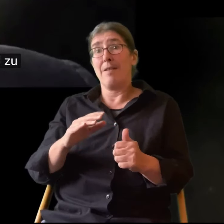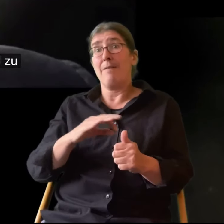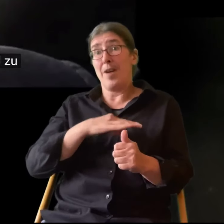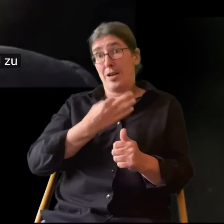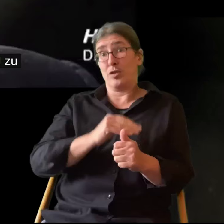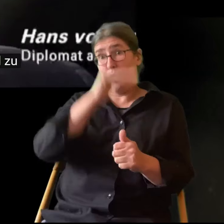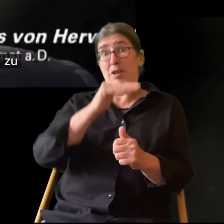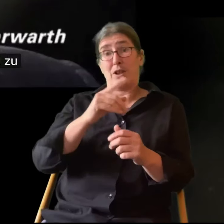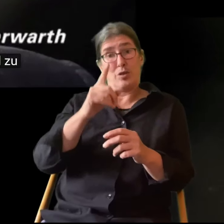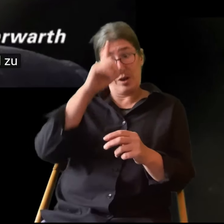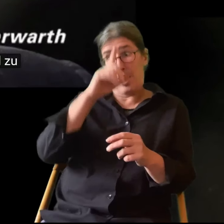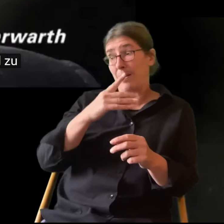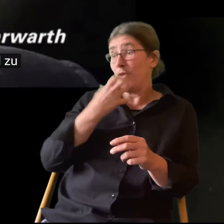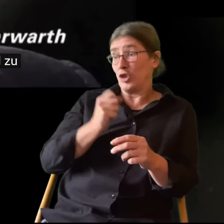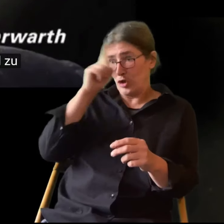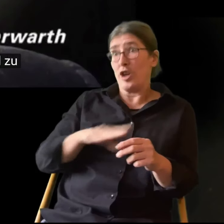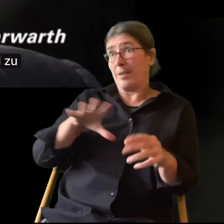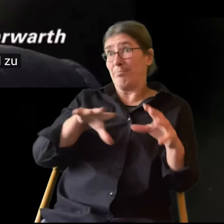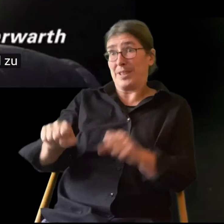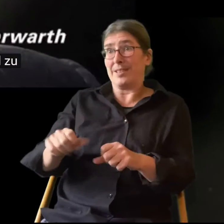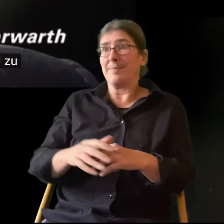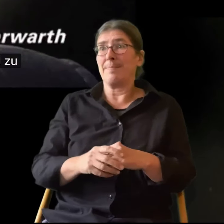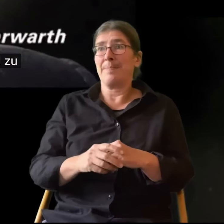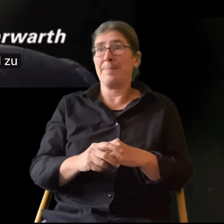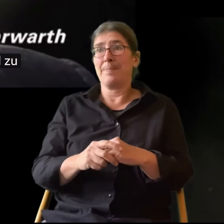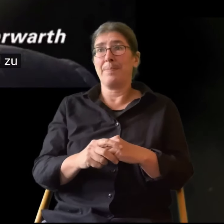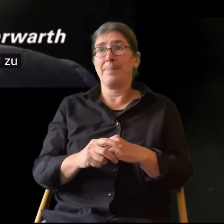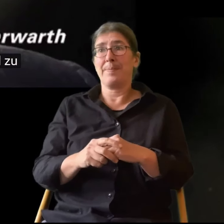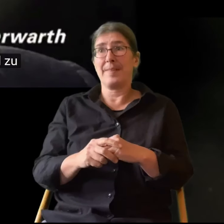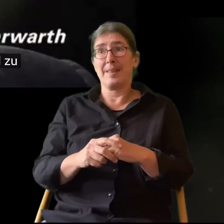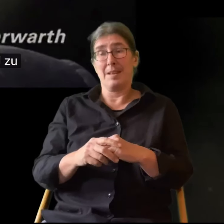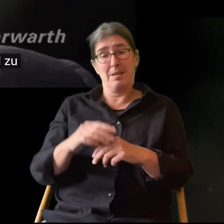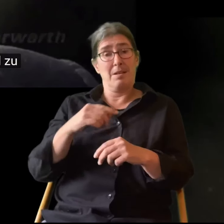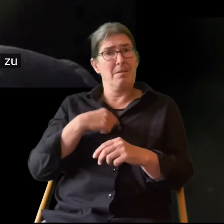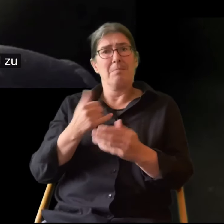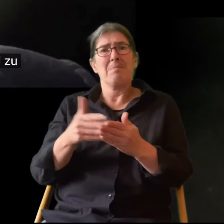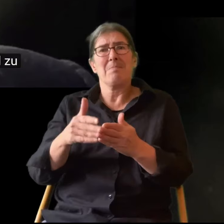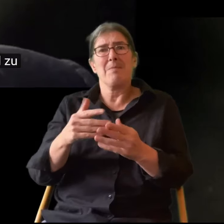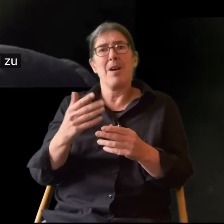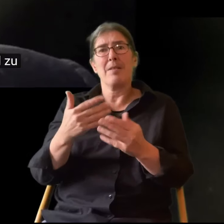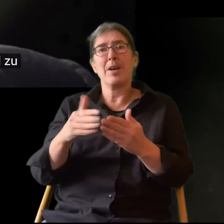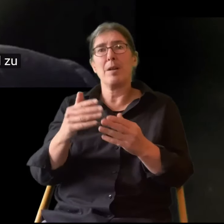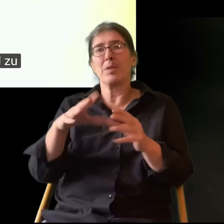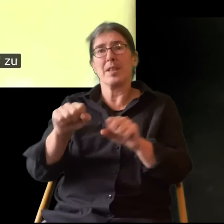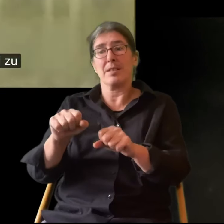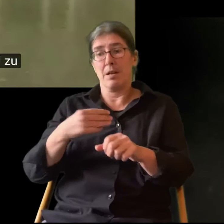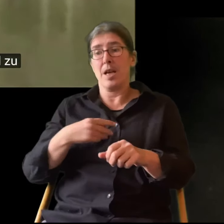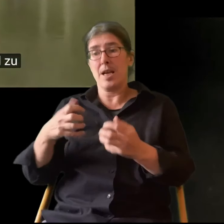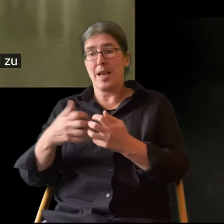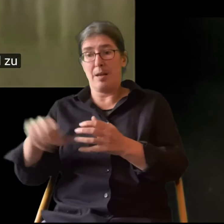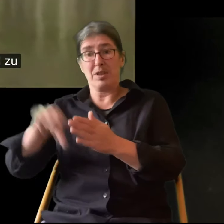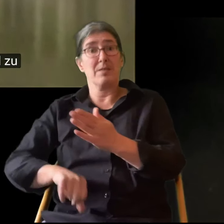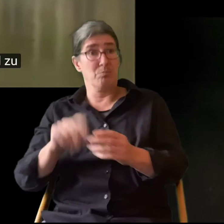machen sollen? Der Krieg wäre weitergegangen. Wir wären weiter besetzt worden. Wir hatten den Krieg verloren, dafür musste gezahlt werden.